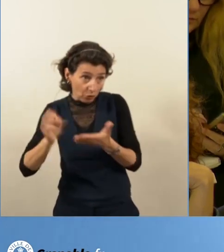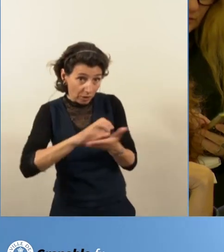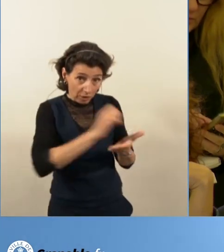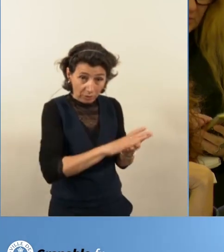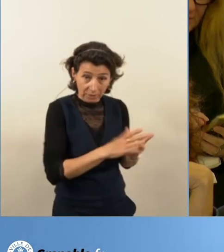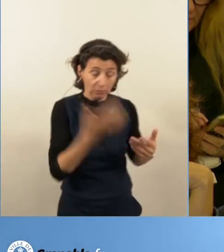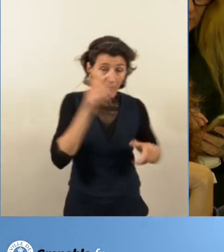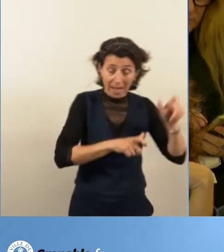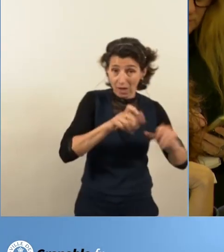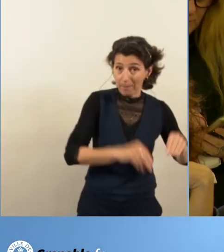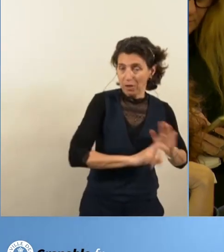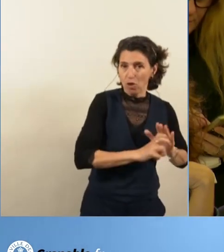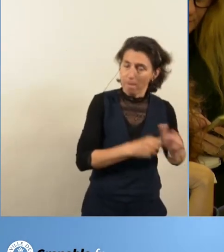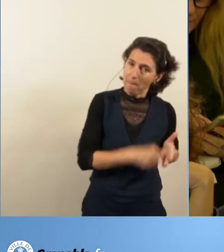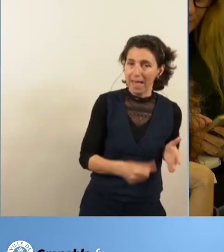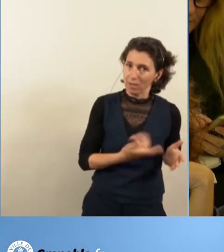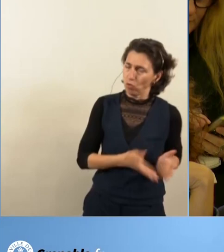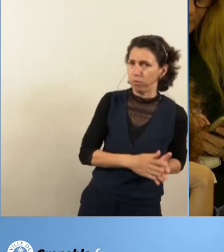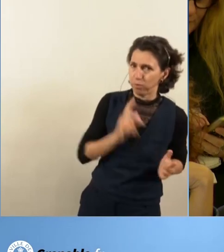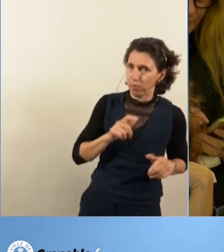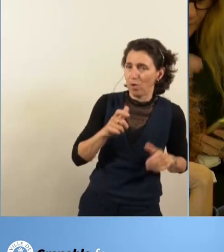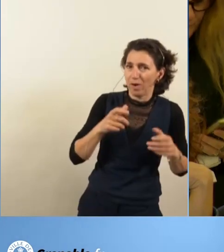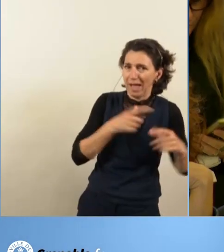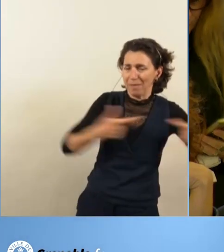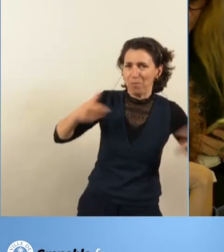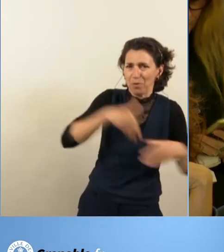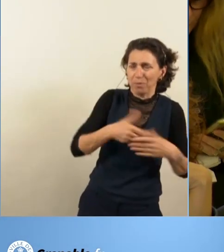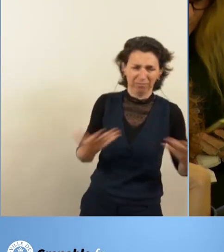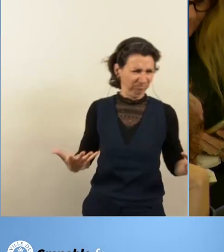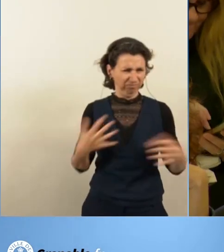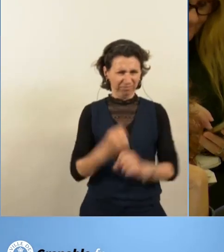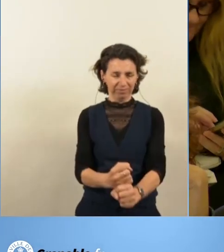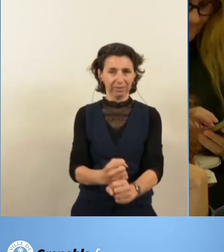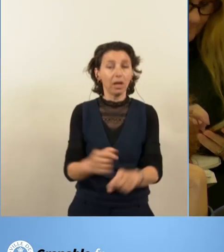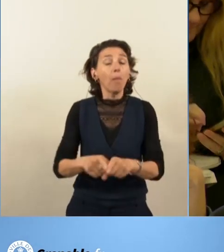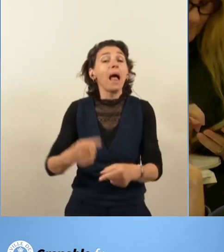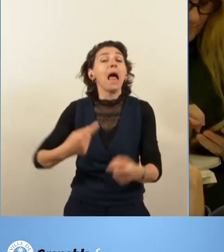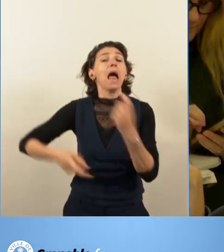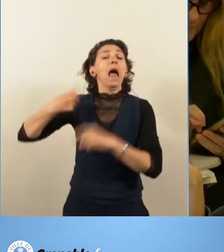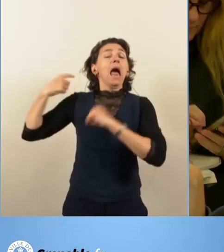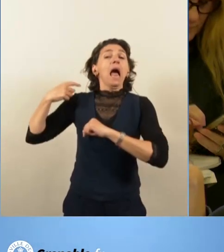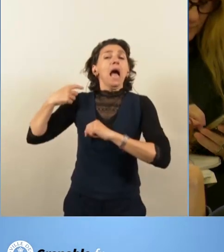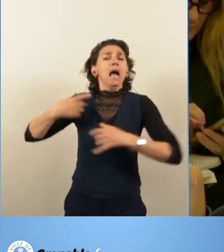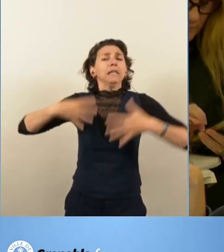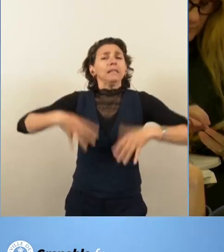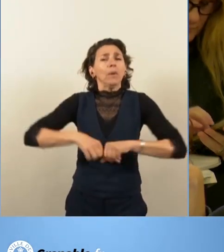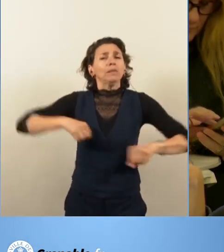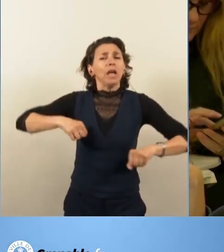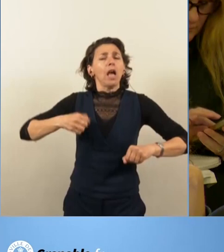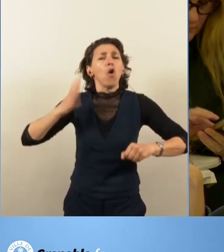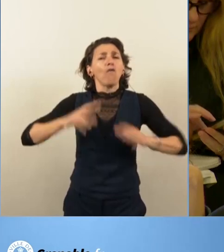bref vous avez compris on se croirait un petit peu revenus au début du 19e siècle vous savez quand il y avait les remparts autour de Grenoble